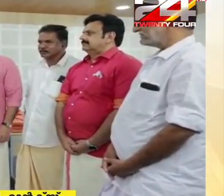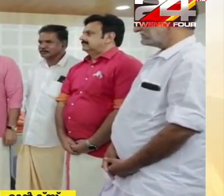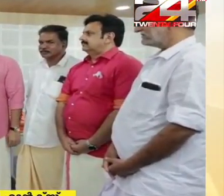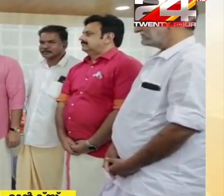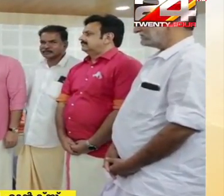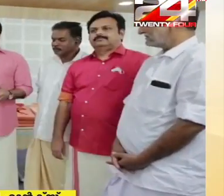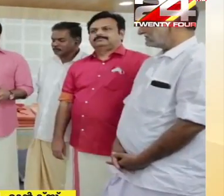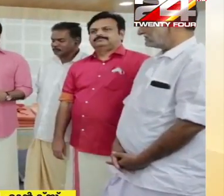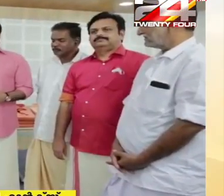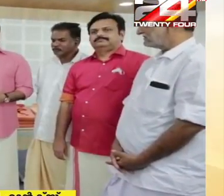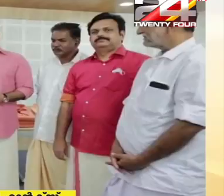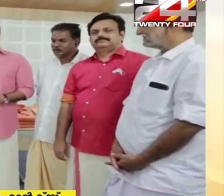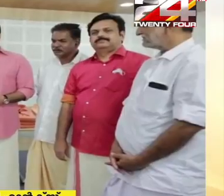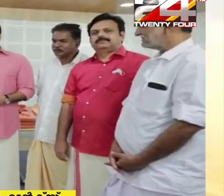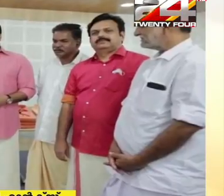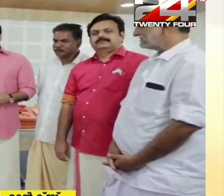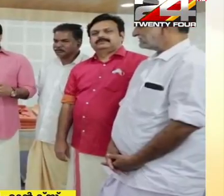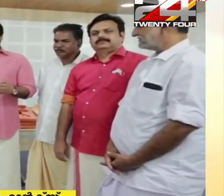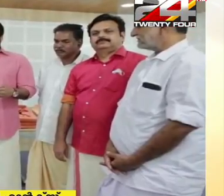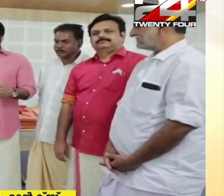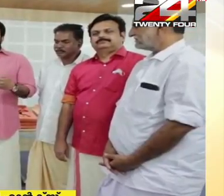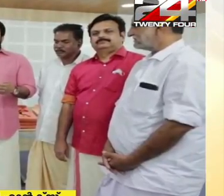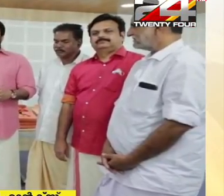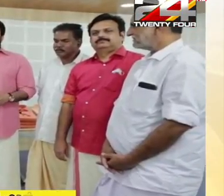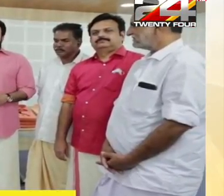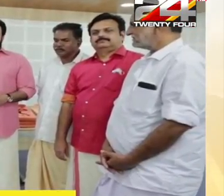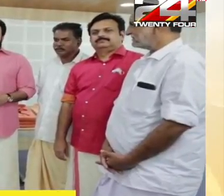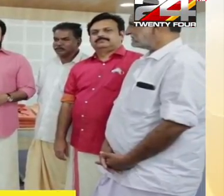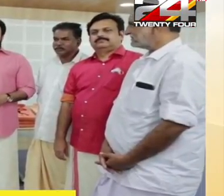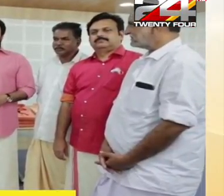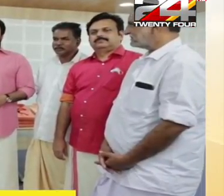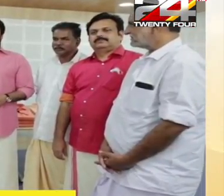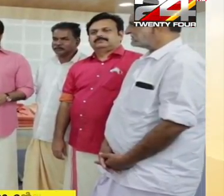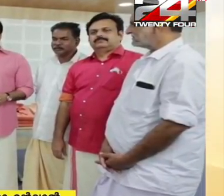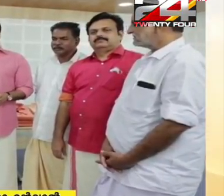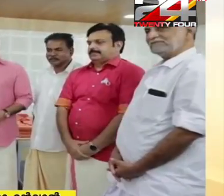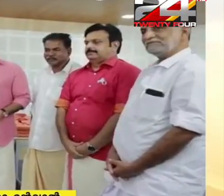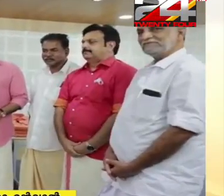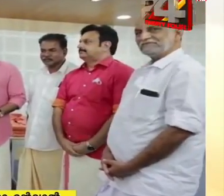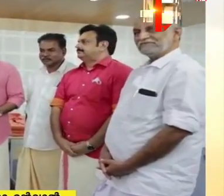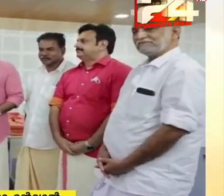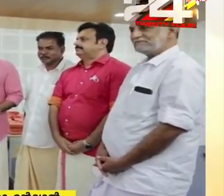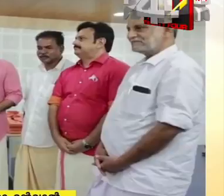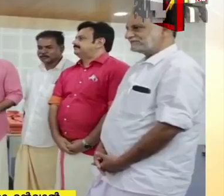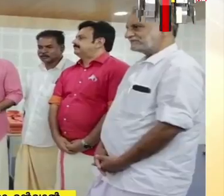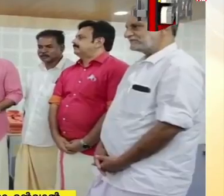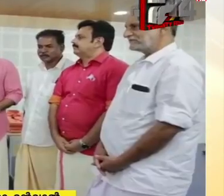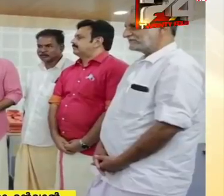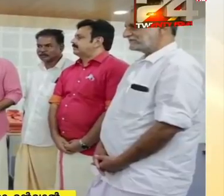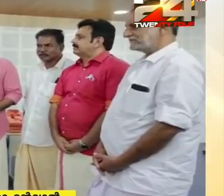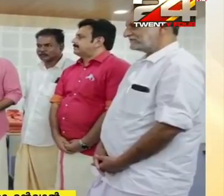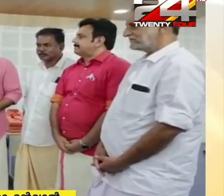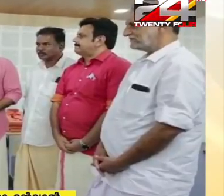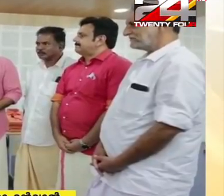അനിൽകുമാർ, ഹാൻഡെക്സ് പ്രസിഡന്റ് K മനോഹരൻ, പ്രസിഡന്റ് N രവീന്ദ്രൻ തുടങ്ങിയവർ പങ്കെടുത്തു. കൈത്തറി മേഖലയിൽ